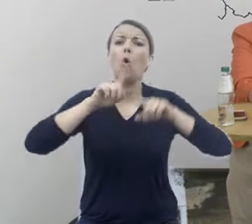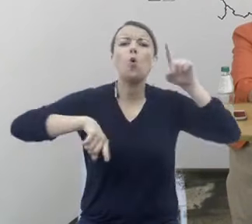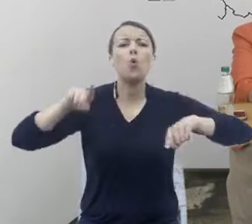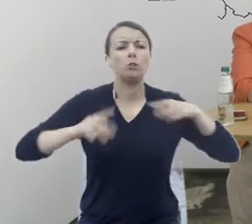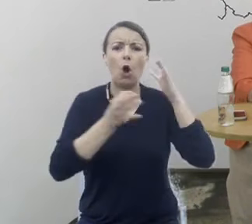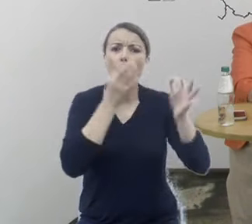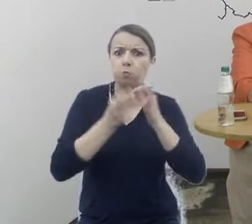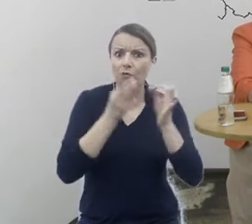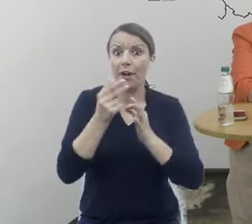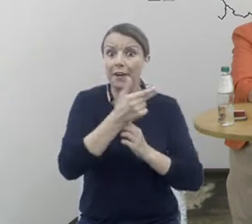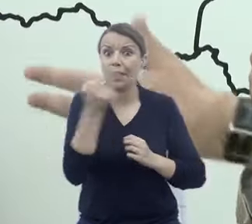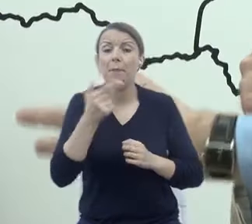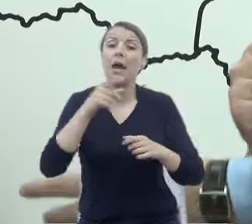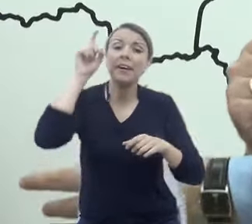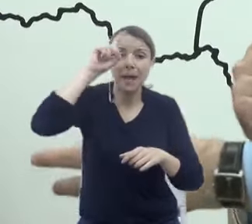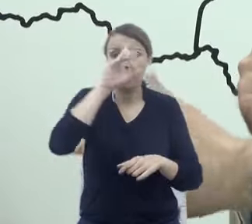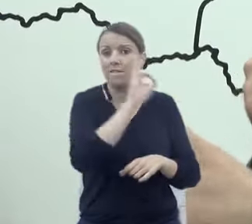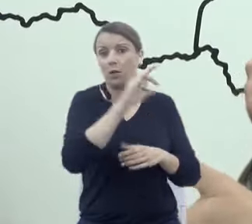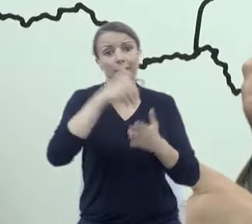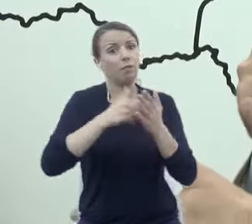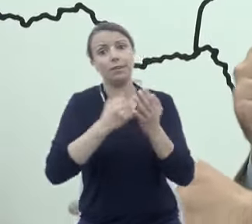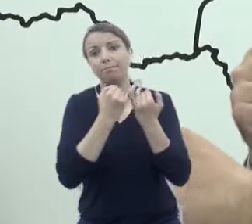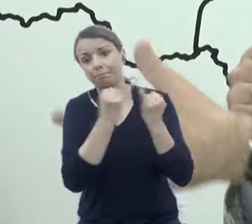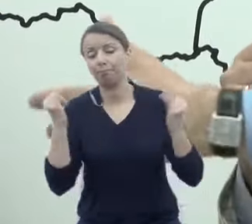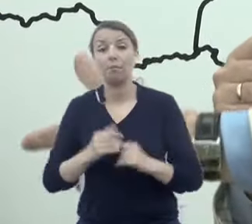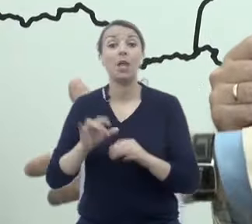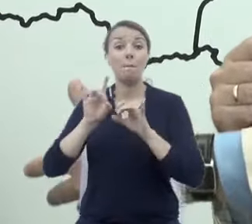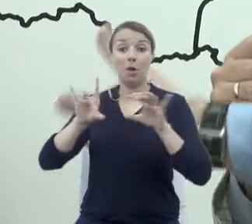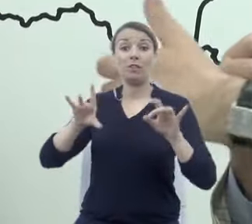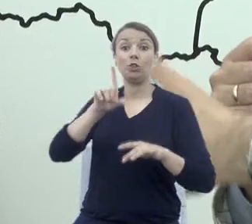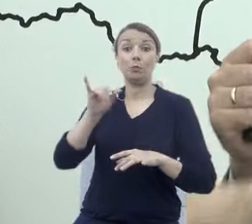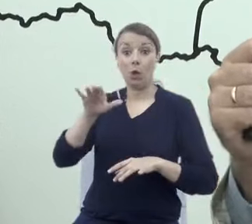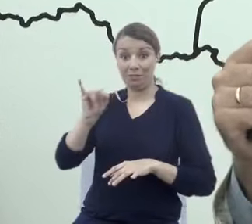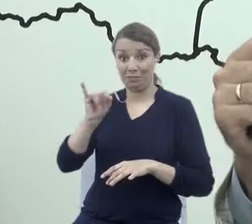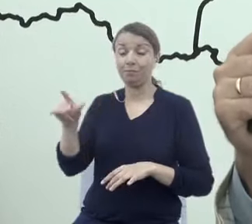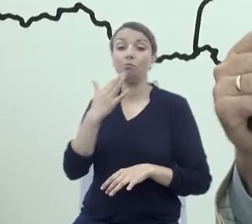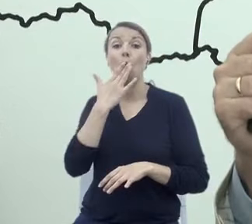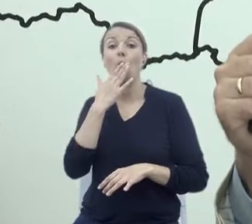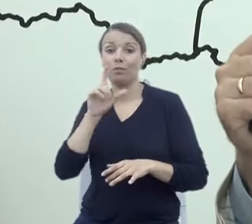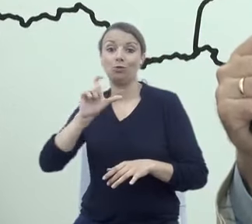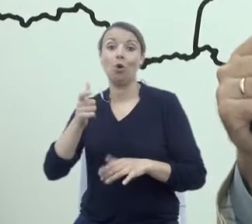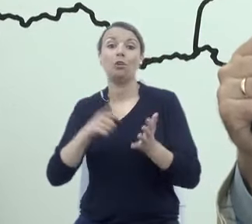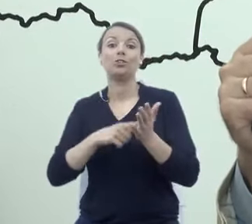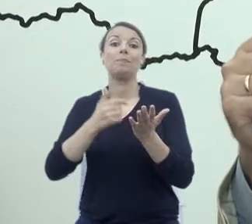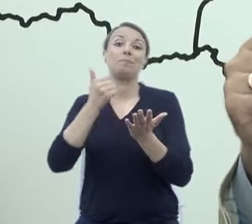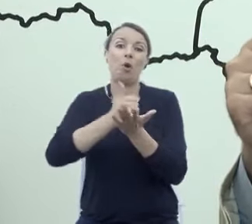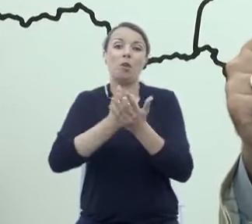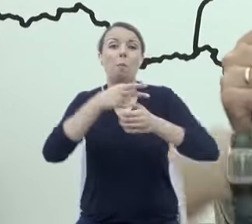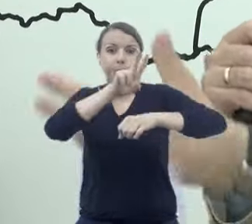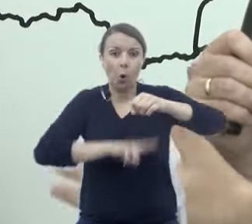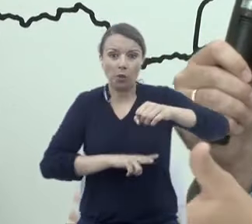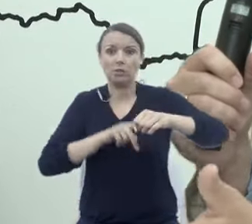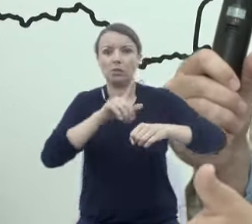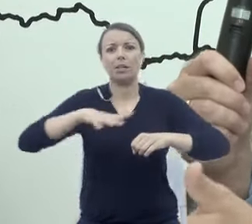narracje na temat tego, jak oni się zachowywali. Profesor Żbikowski wskazał, że ci z posterunku żandarmerii polowej